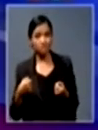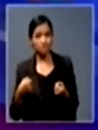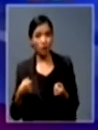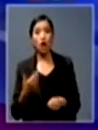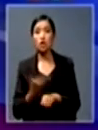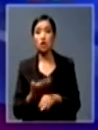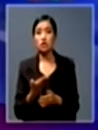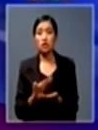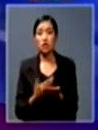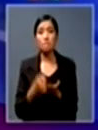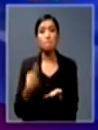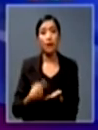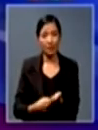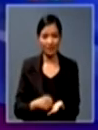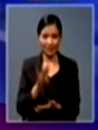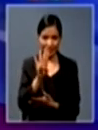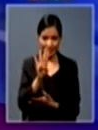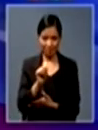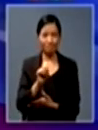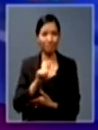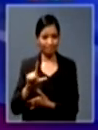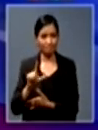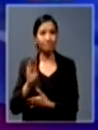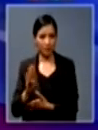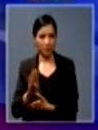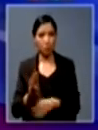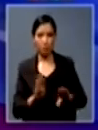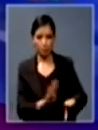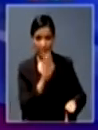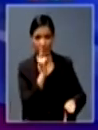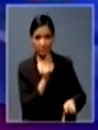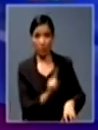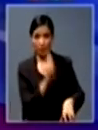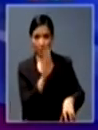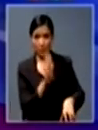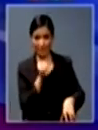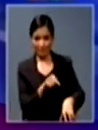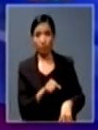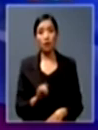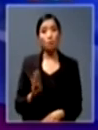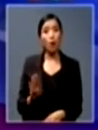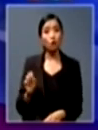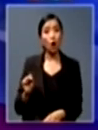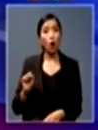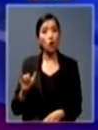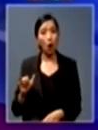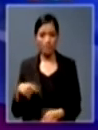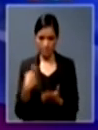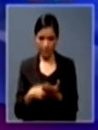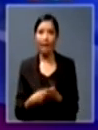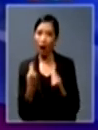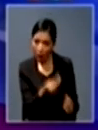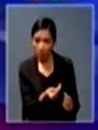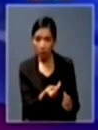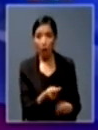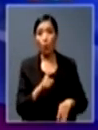งเงินค้ำประกันไม่เกิน 40ล้านบาทต่อรายนะคะ นะครับ บสย.จะเป็นคนค้ำประกันให้นะคะ ระยะเวลาการค้ำประกันครับ